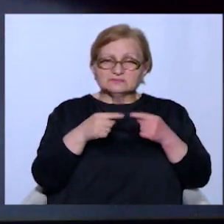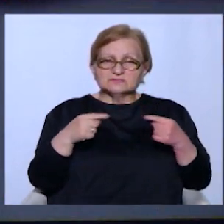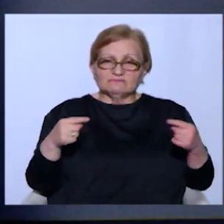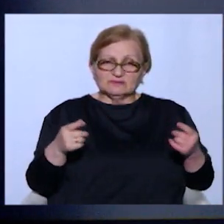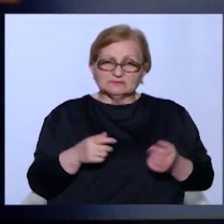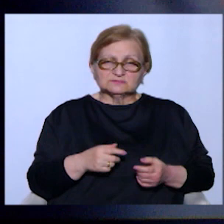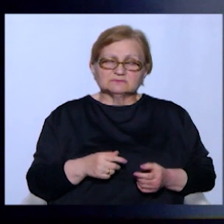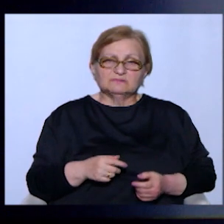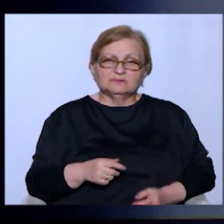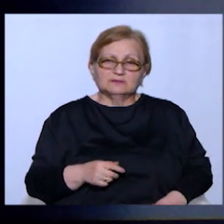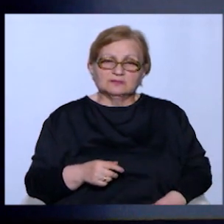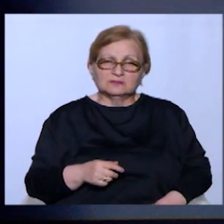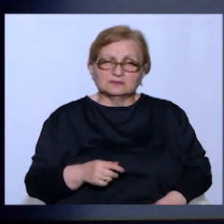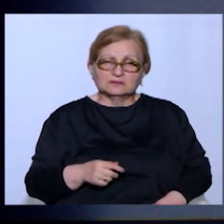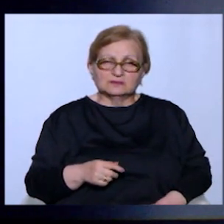ცოტა შემოკლებით.